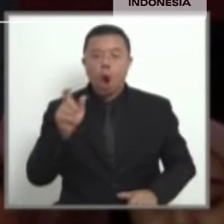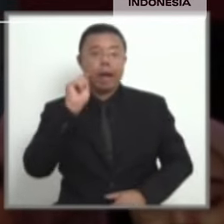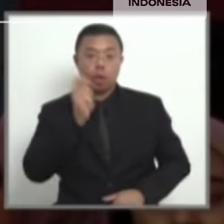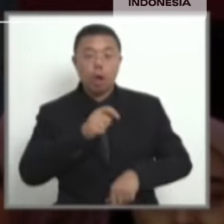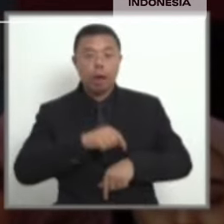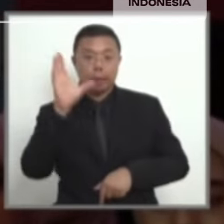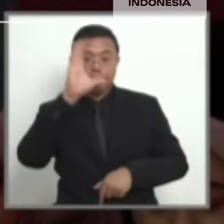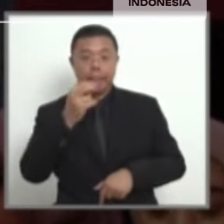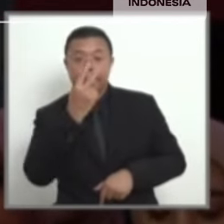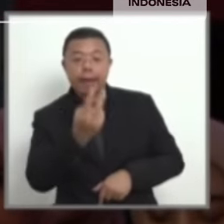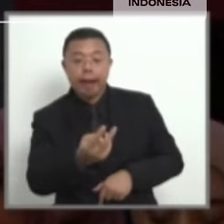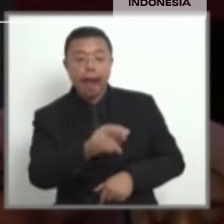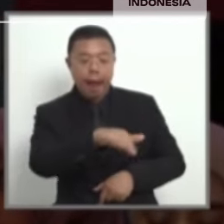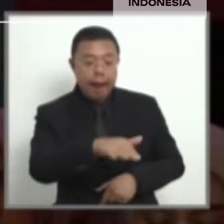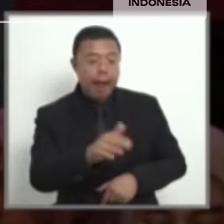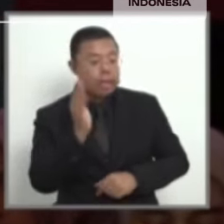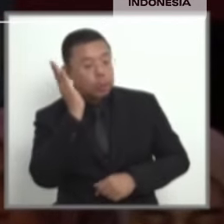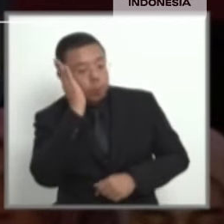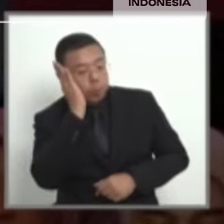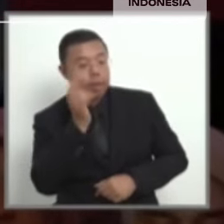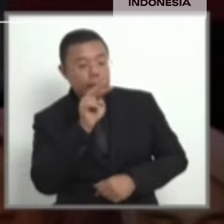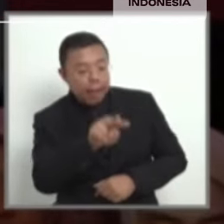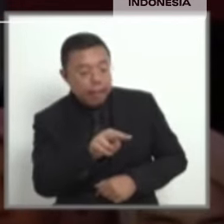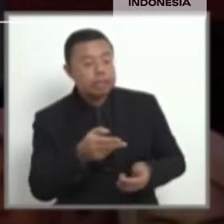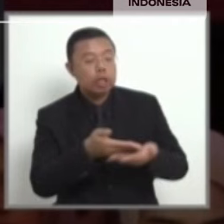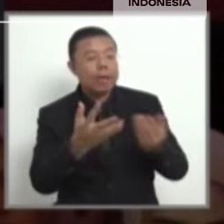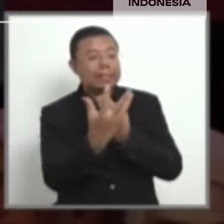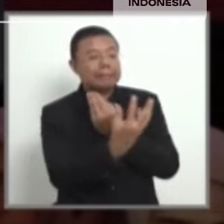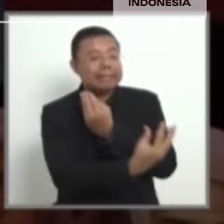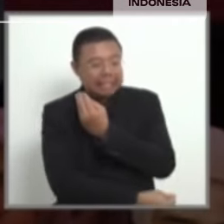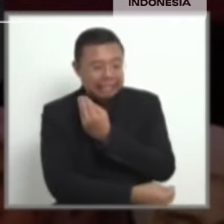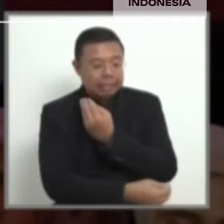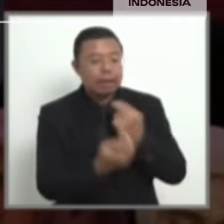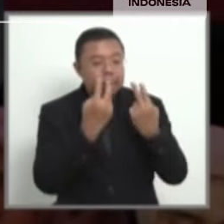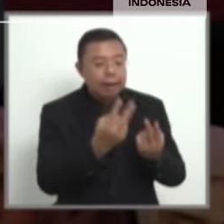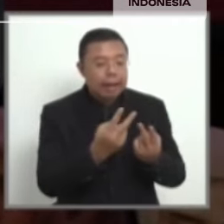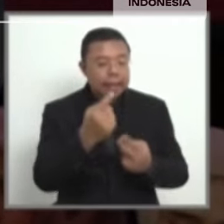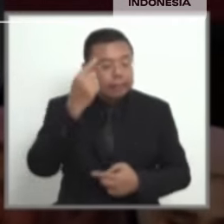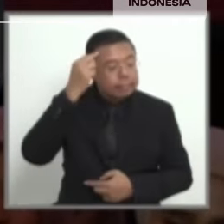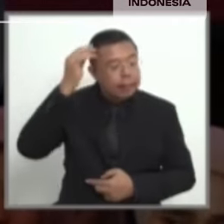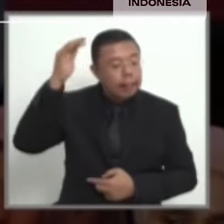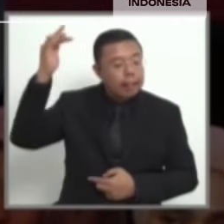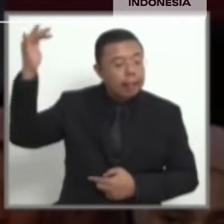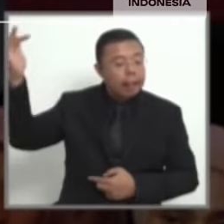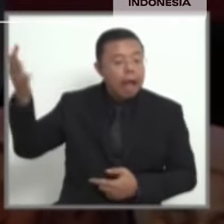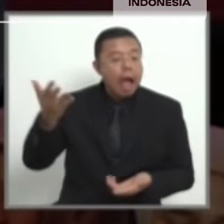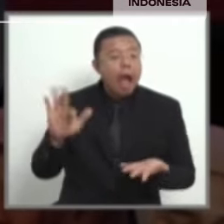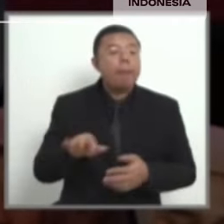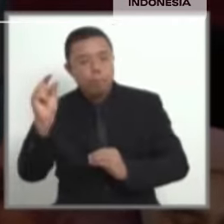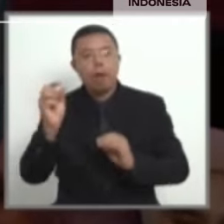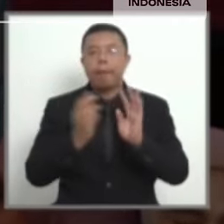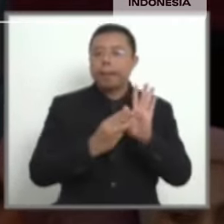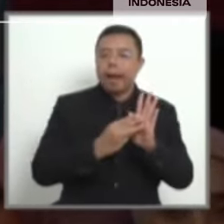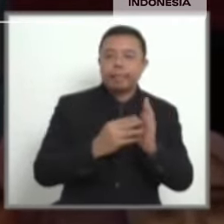sayang negara yang Welas Asih dan negara yang membereskan soal ketimpangan soal ketidakadilan sementara capres nomor urut 2